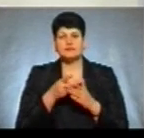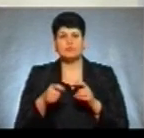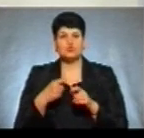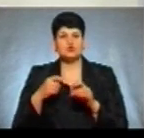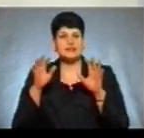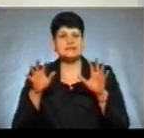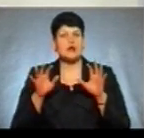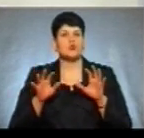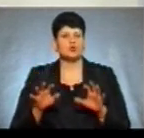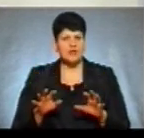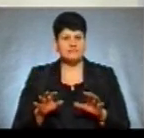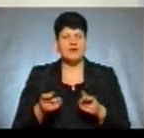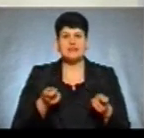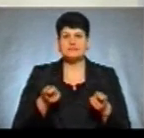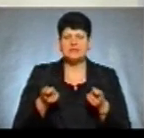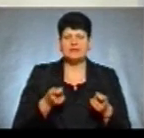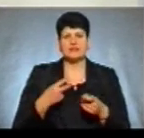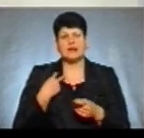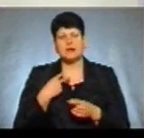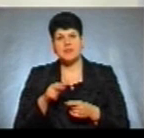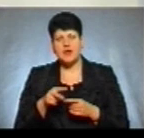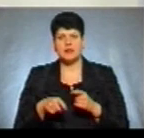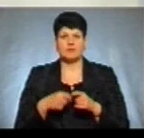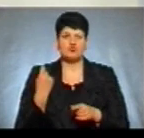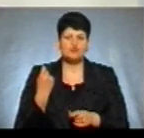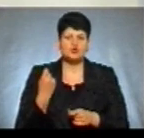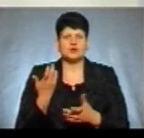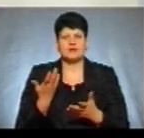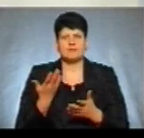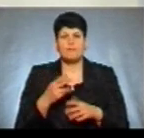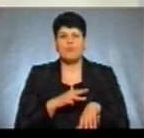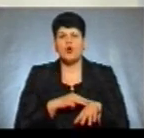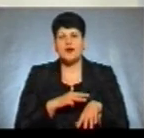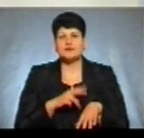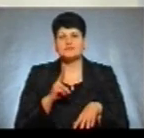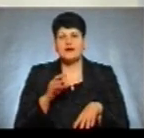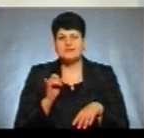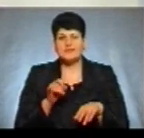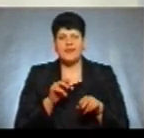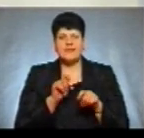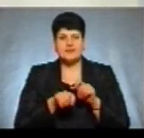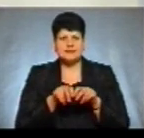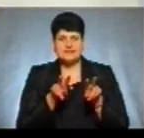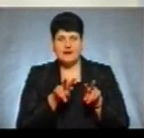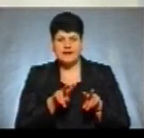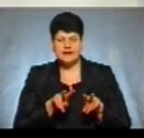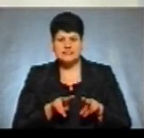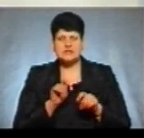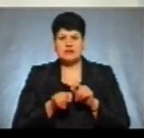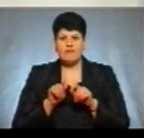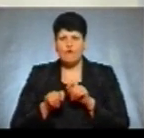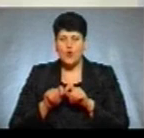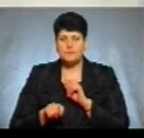законодавства, адміністративні, кримінальні правопорушення, поліцейське слідство, орган досудового розслідування в